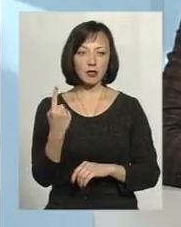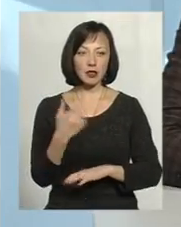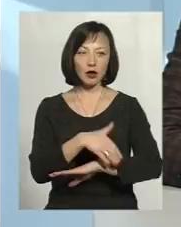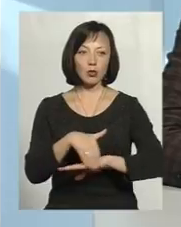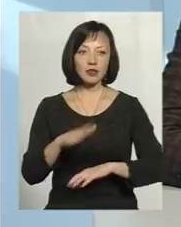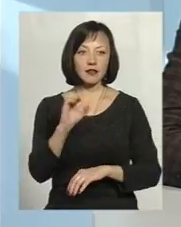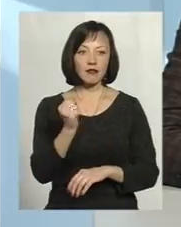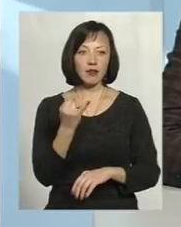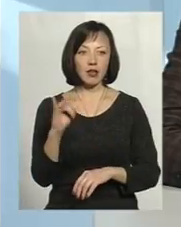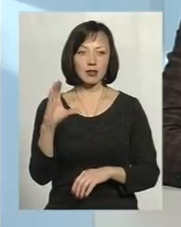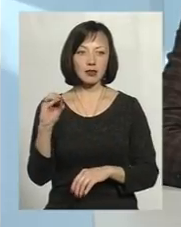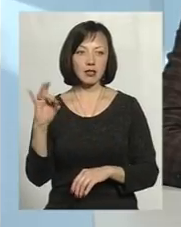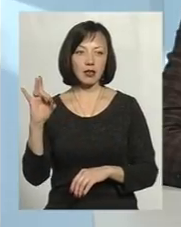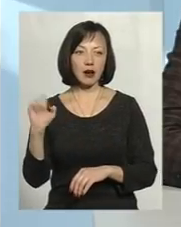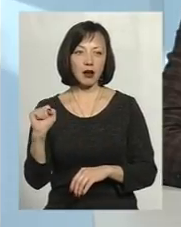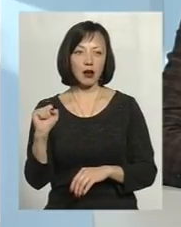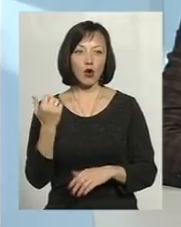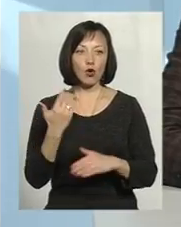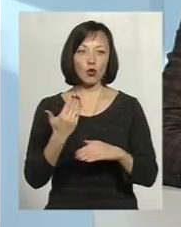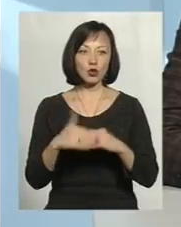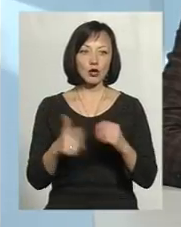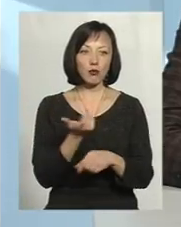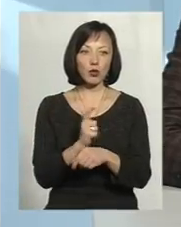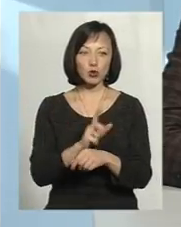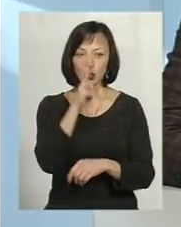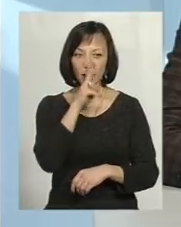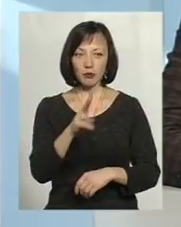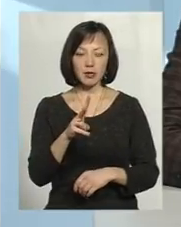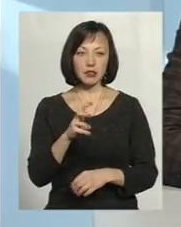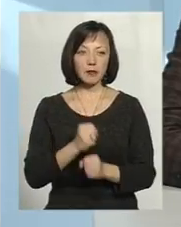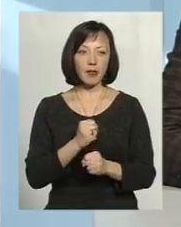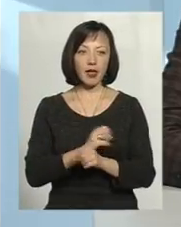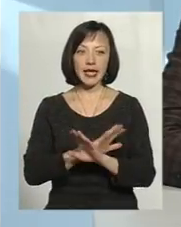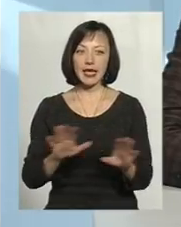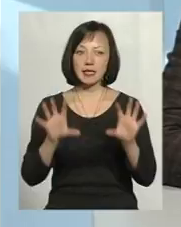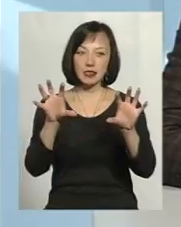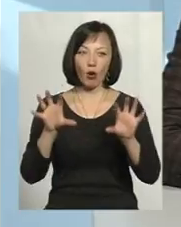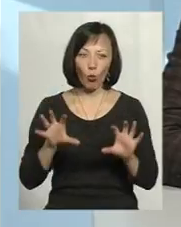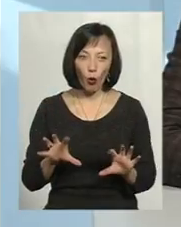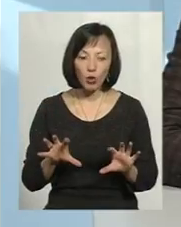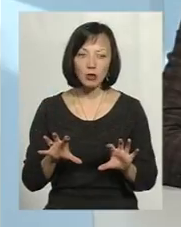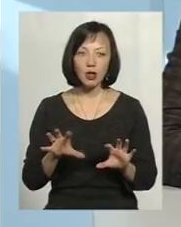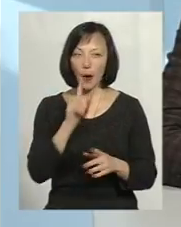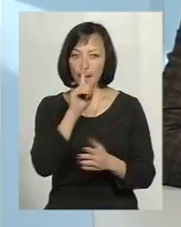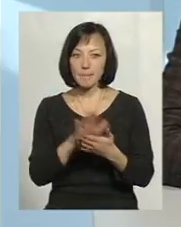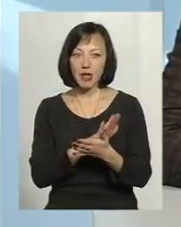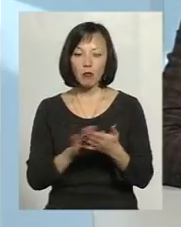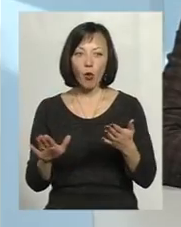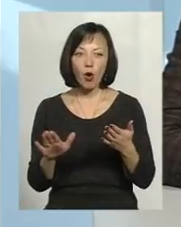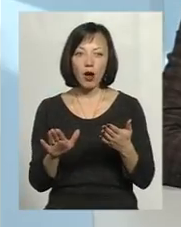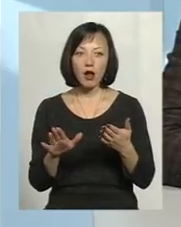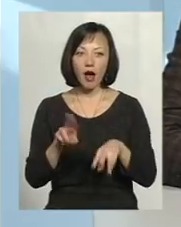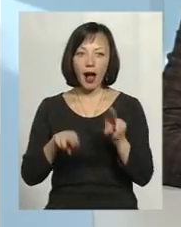Вайсера, уже больше двух месяцев функционирует незаконно подпольное казино